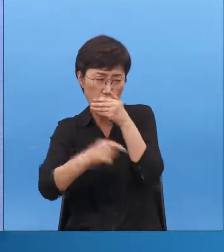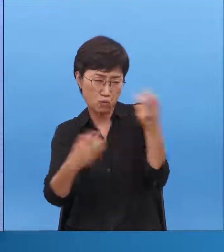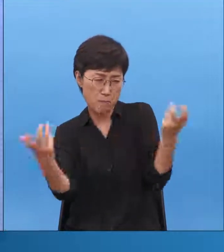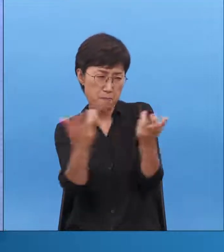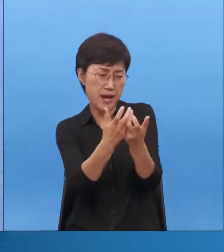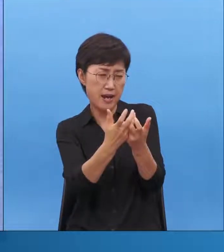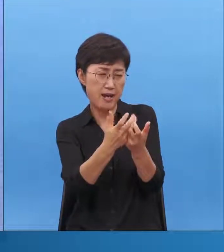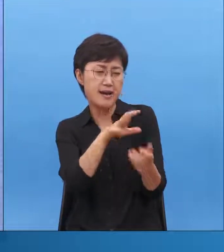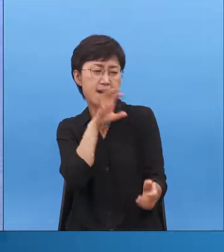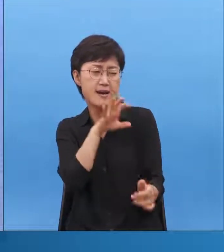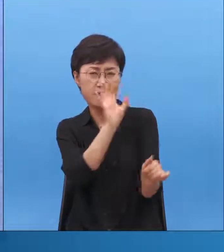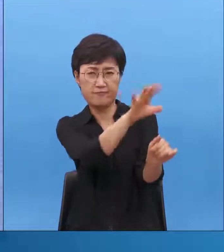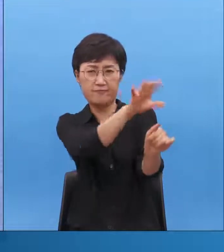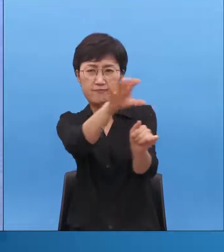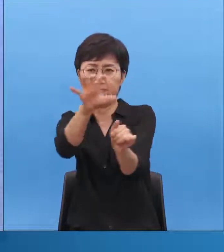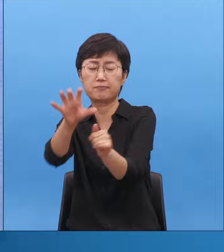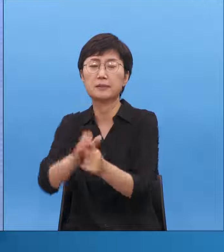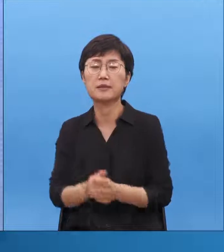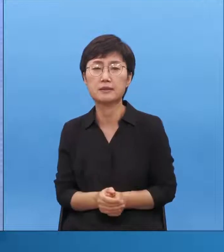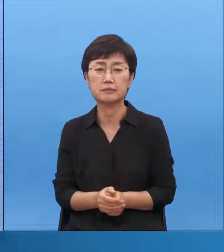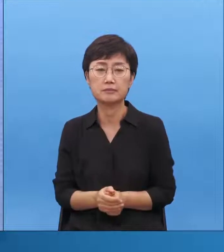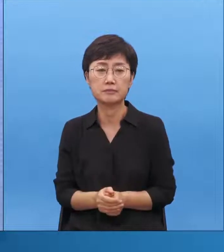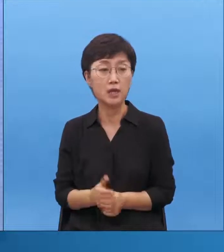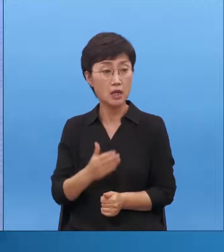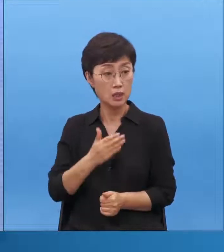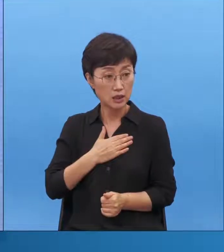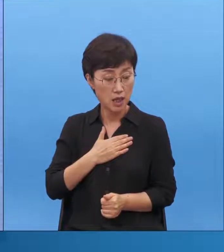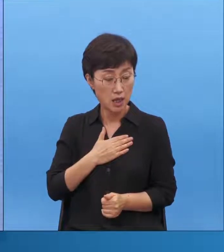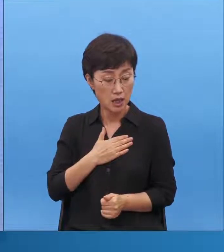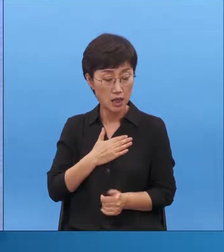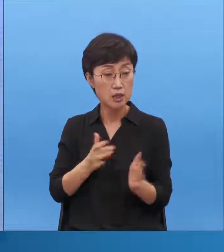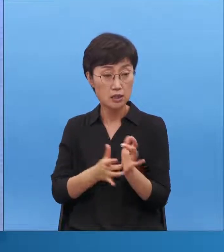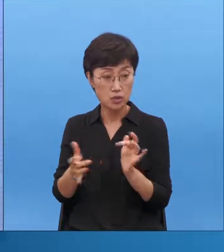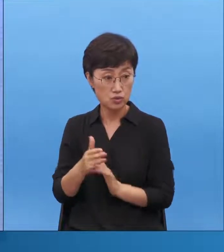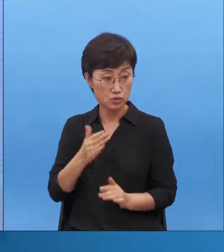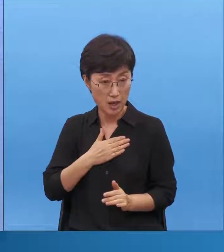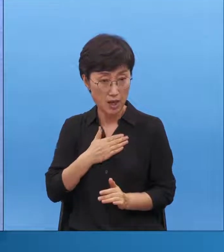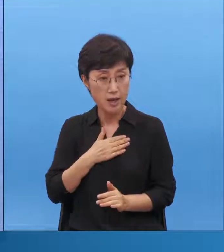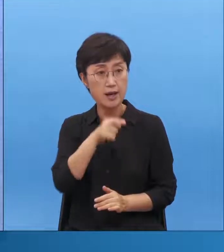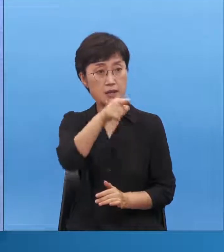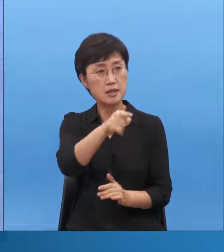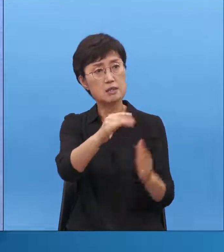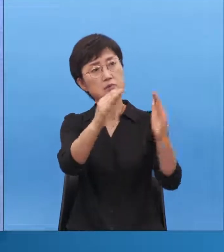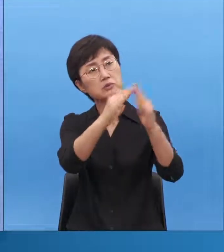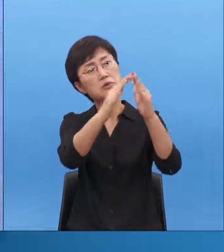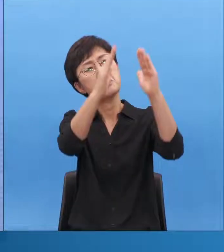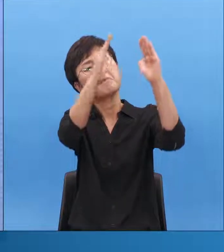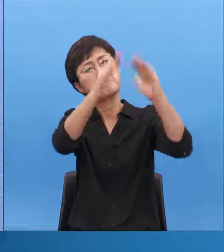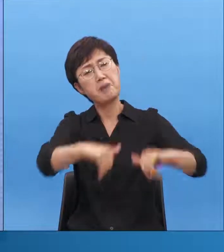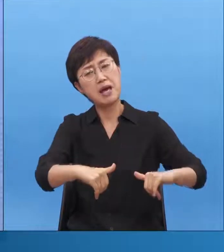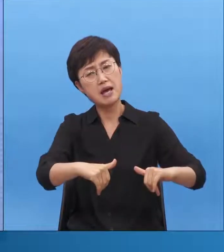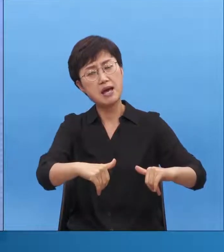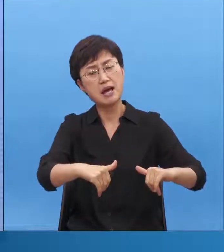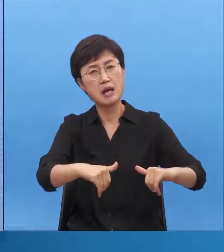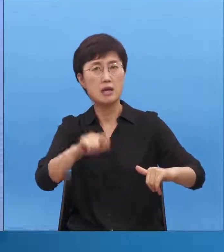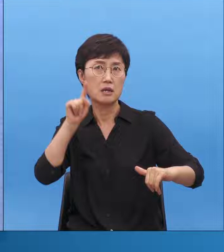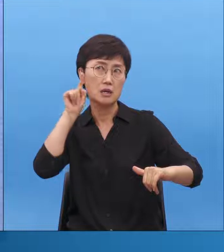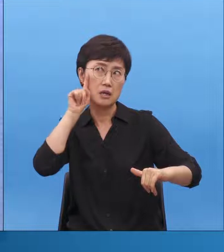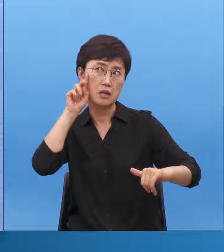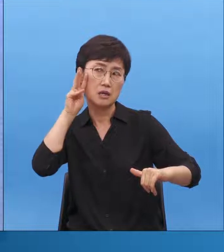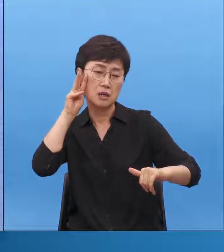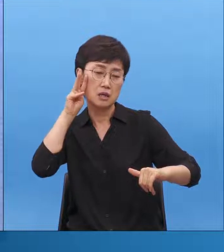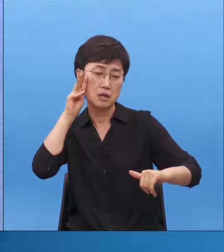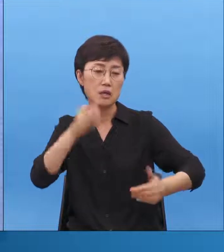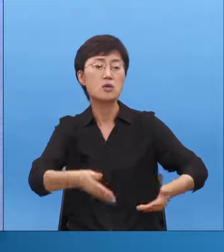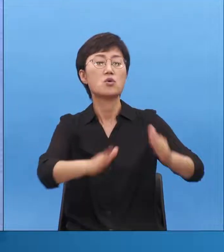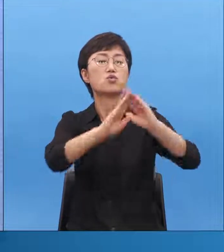한 말씀입니다. And then he says, 나는 이 성전을 헐고 3일 만에 지을 수 있다. "I can put this 요즘 church 그러잖아요. into rubbles